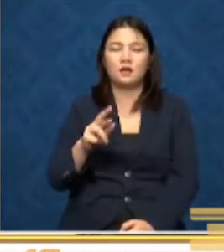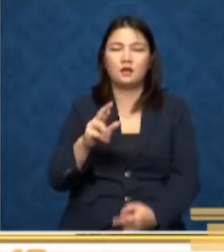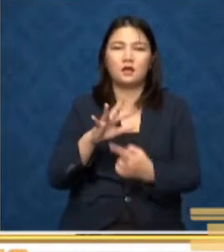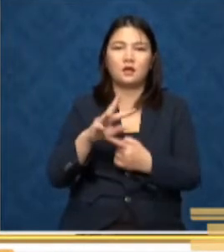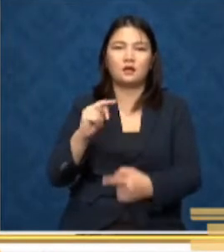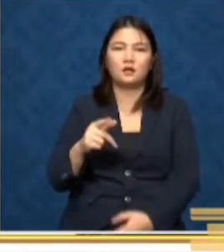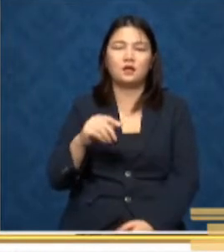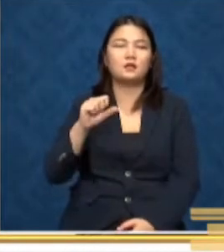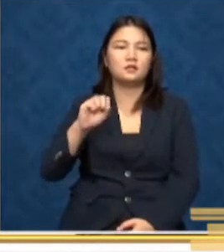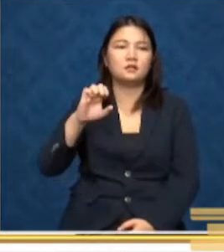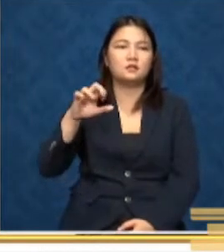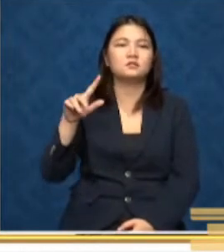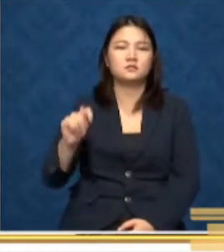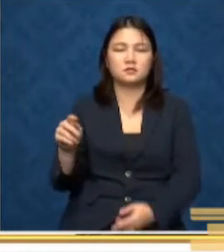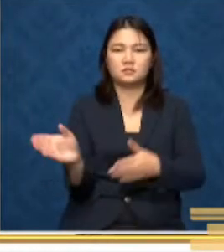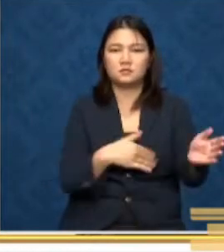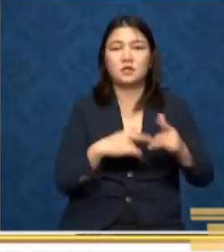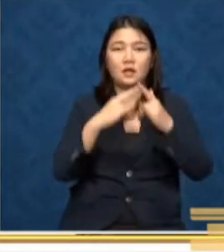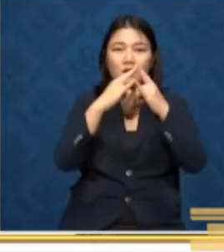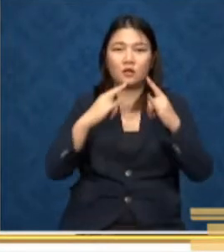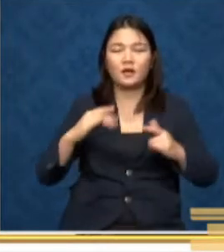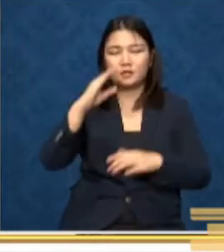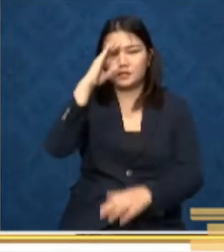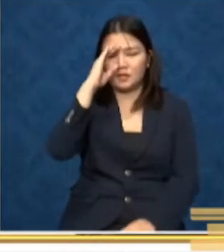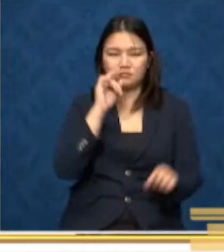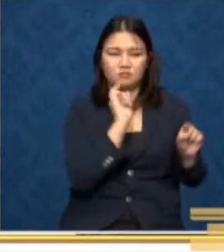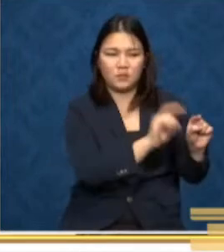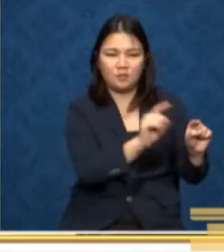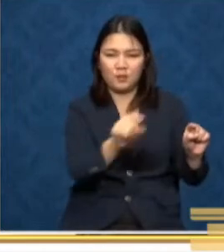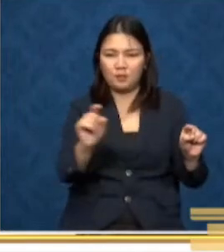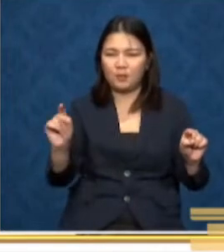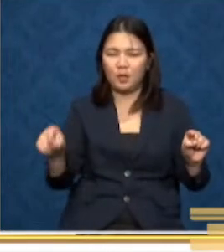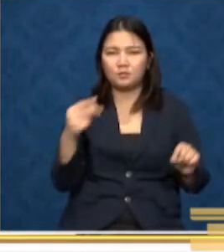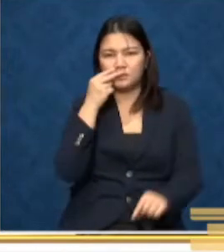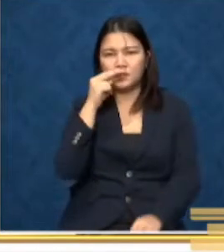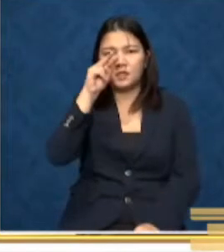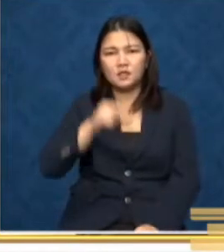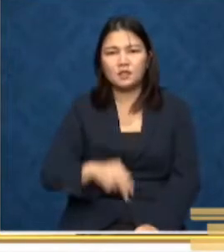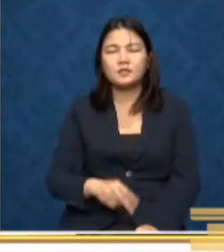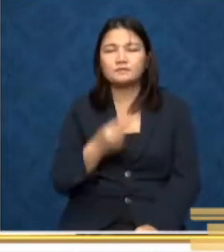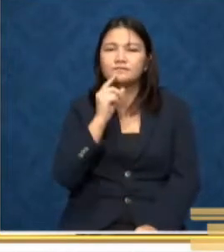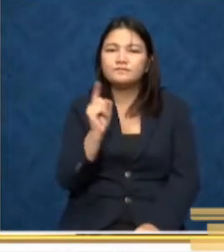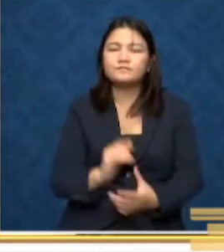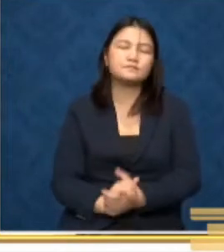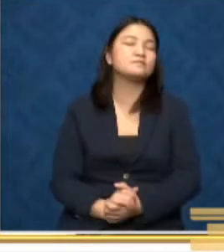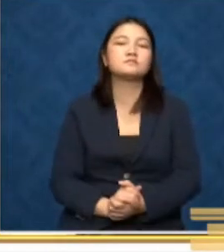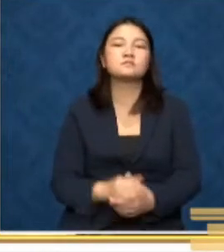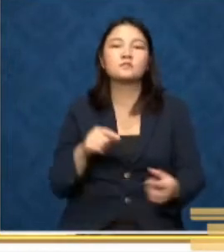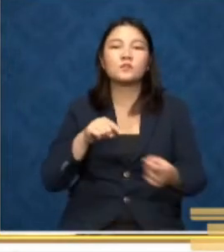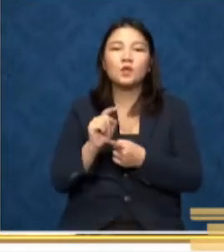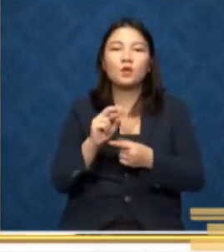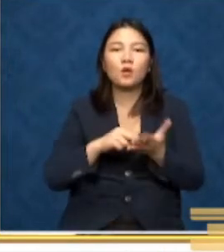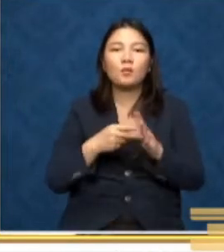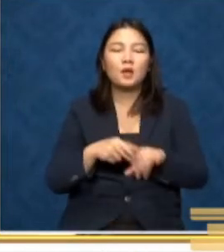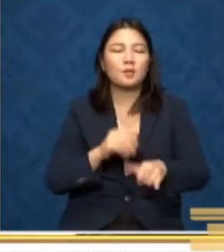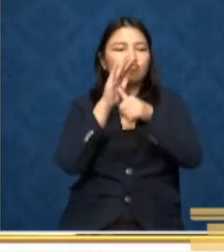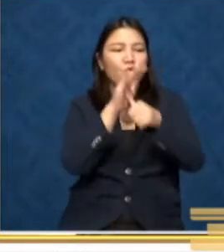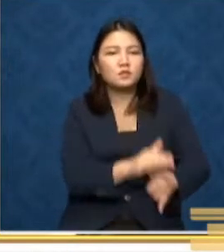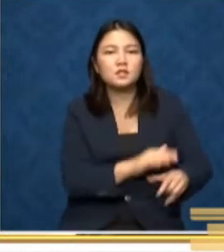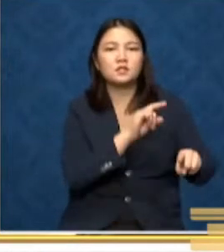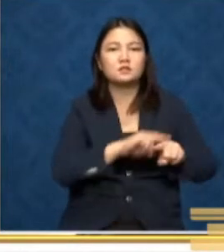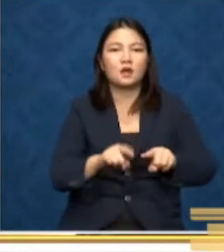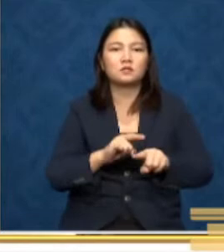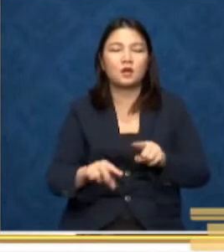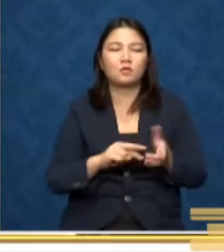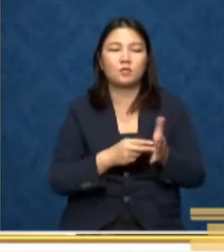วิภาวดีรังสิตค่ายทหารค่ะจากประเด็นดังกล่าวนะคะที่ฉันขอชี้แจงดังต่อไปนี้คือประเด็นเรื่องการละเมิดสิทธิมนุษยชนถูกลด